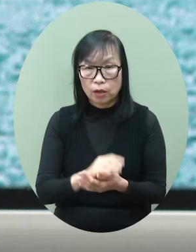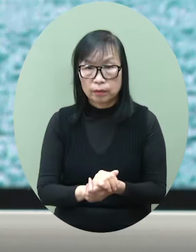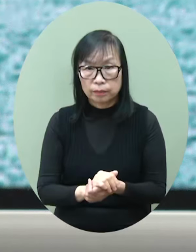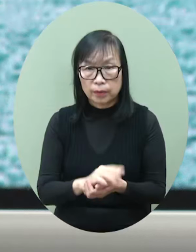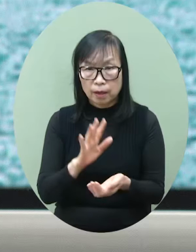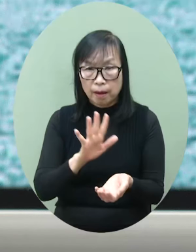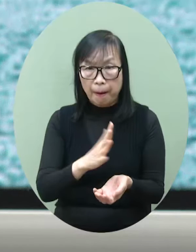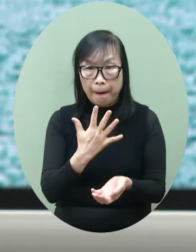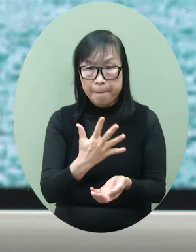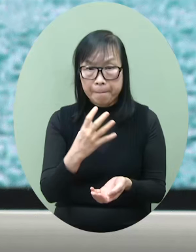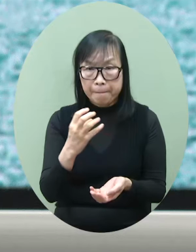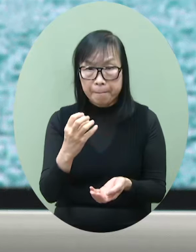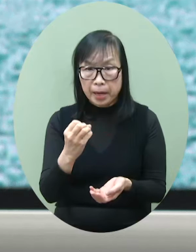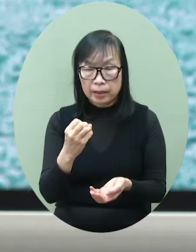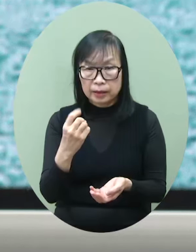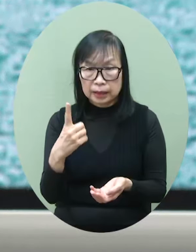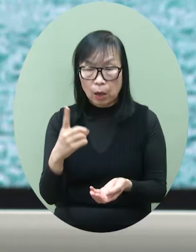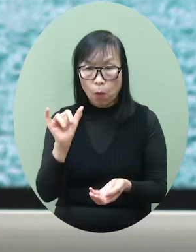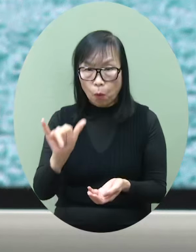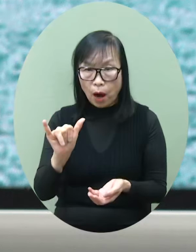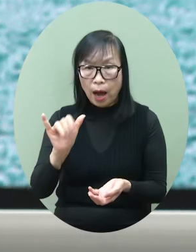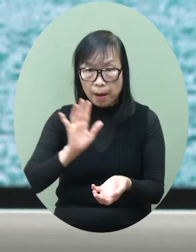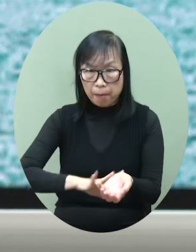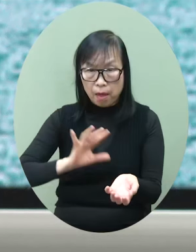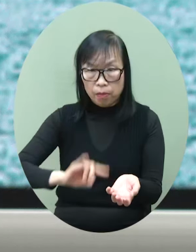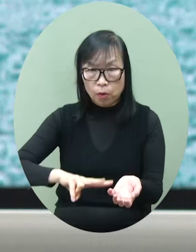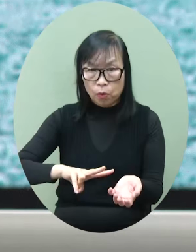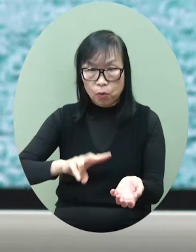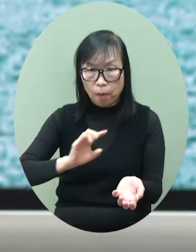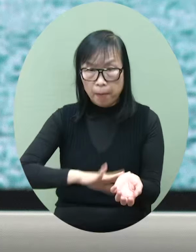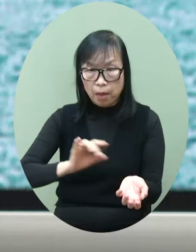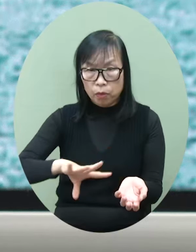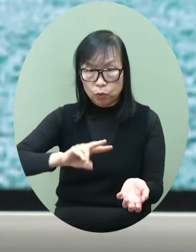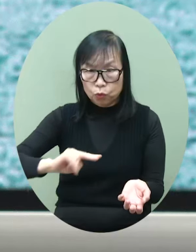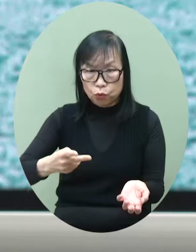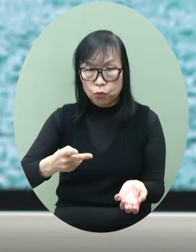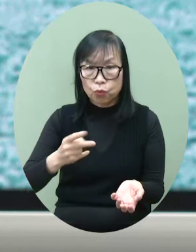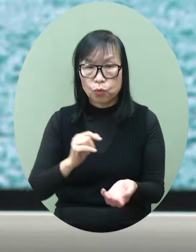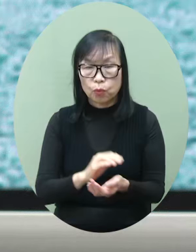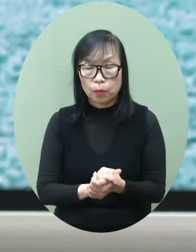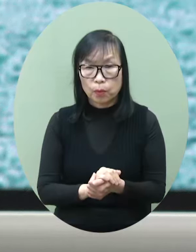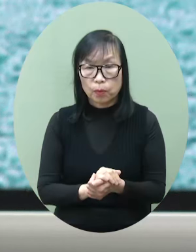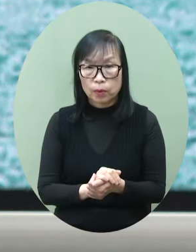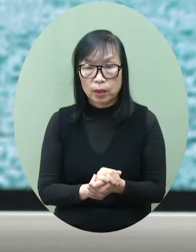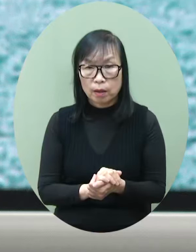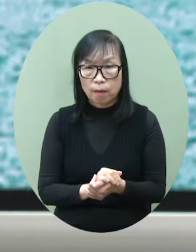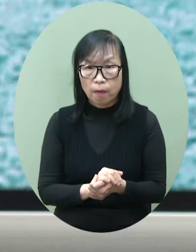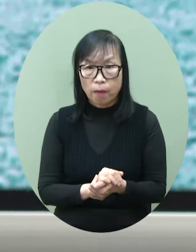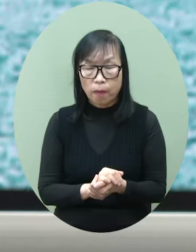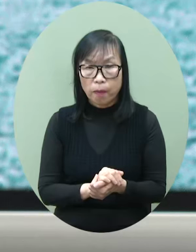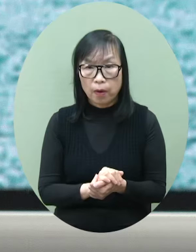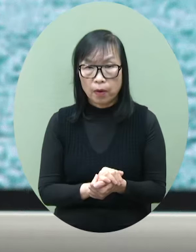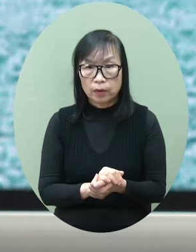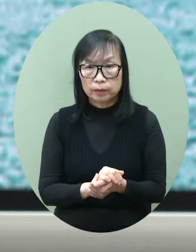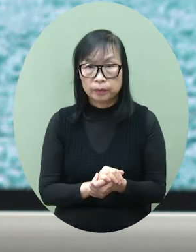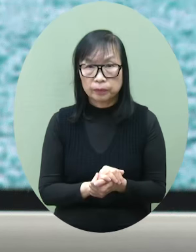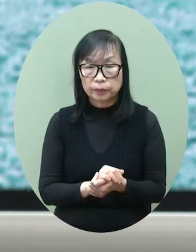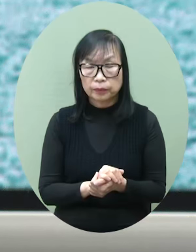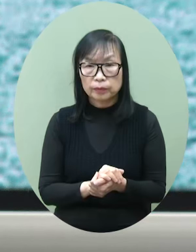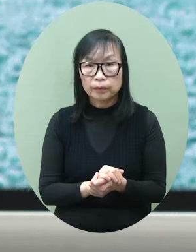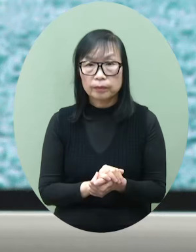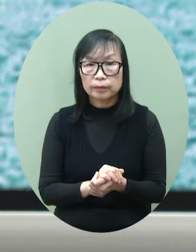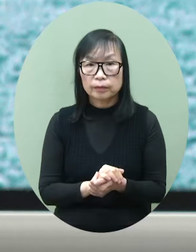M501Y的變種病毒株另外加上今天M的